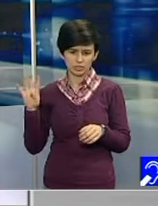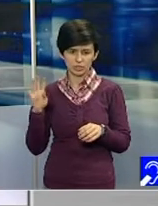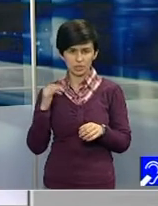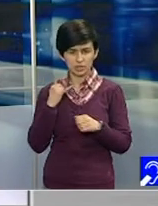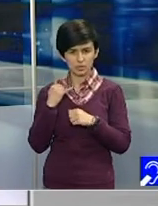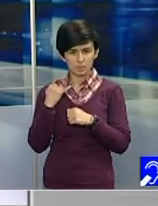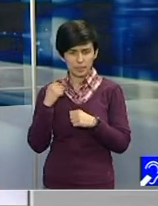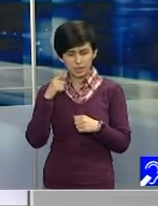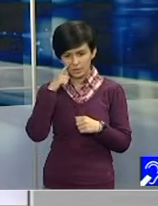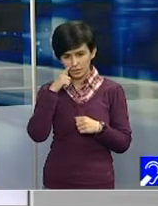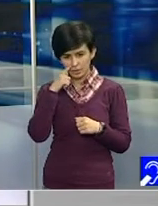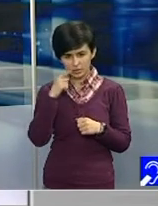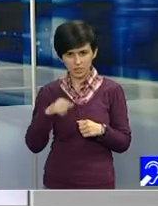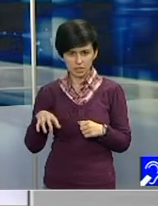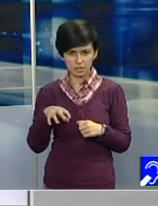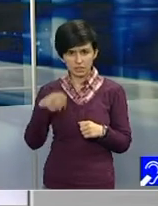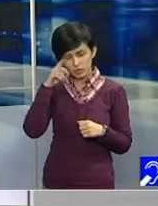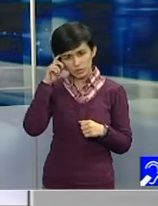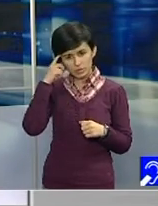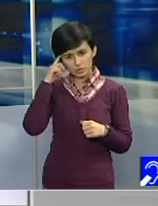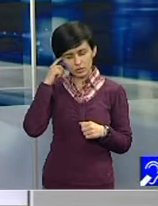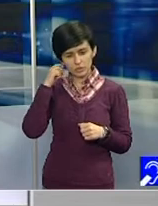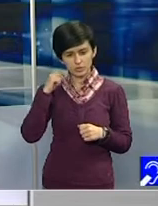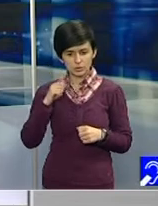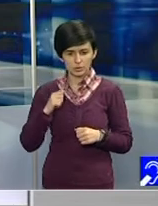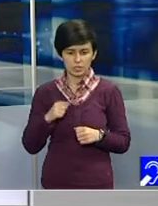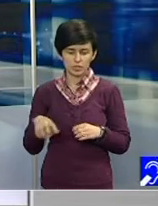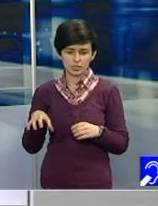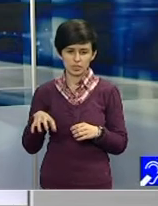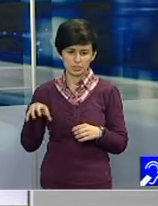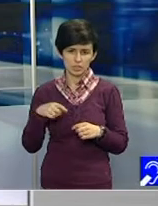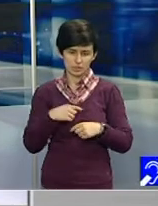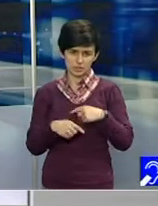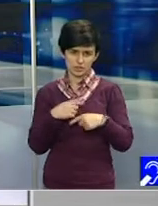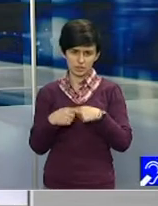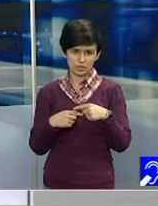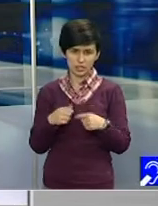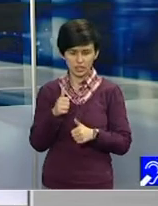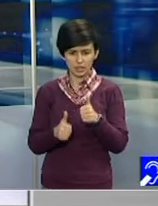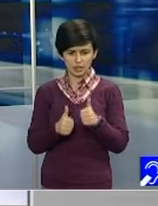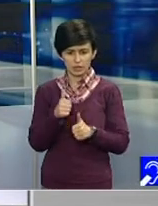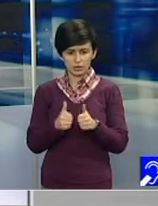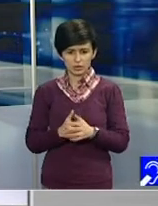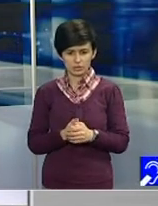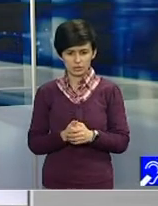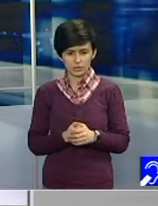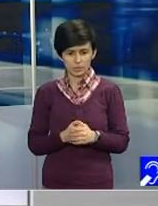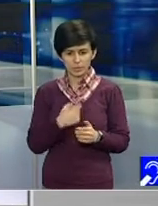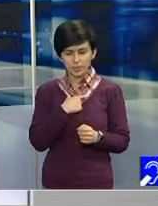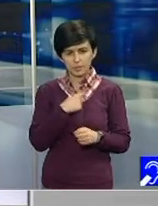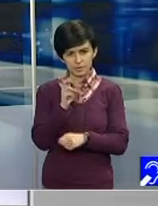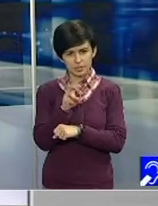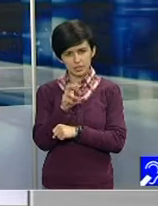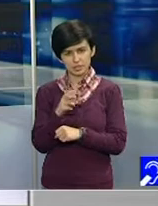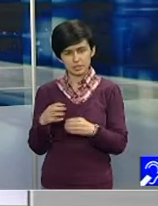în locul deja cunoscut ca spațiu de desfășurare a concursului. Important de spus că se pot înscrie trupe de jazz din țară și